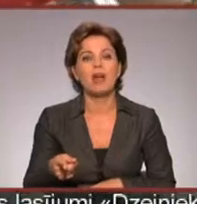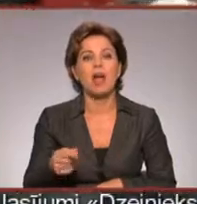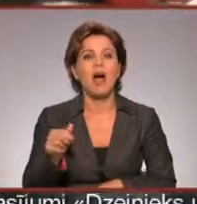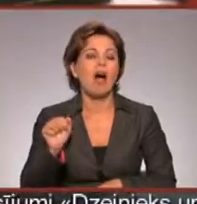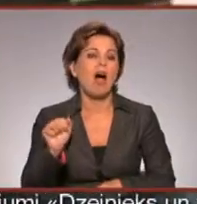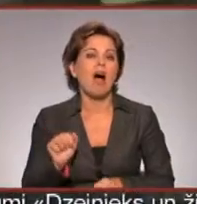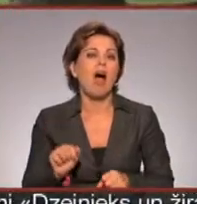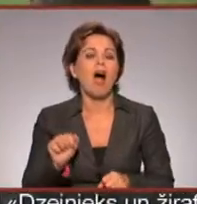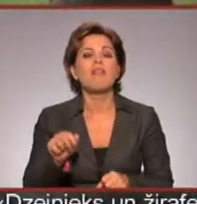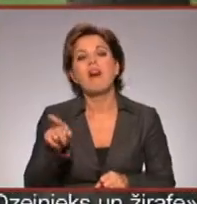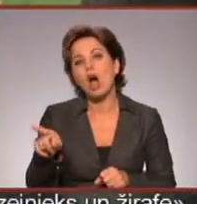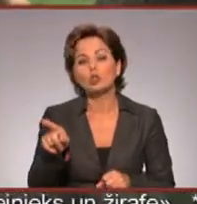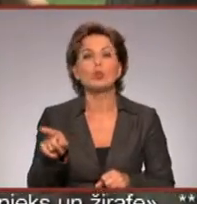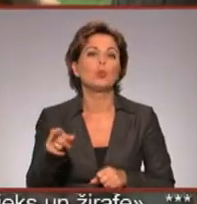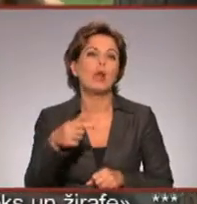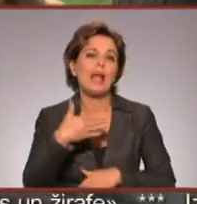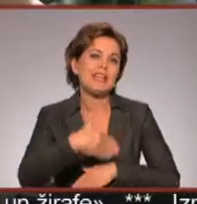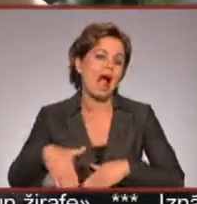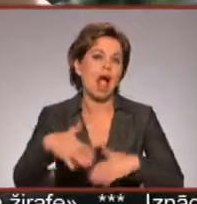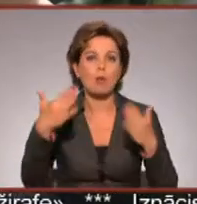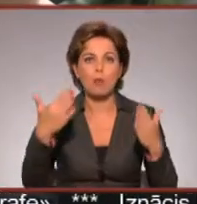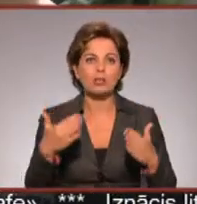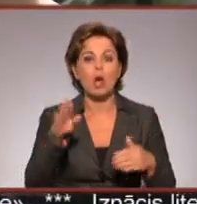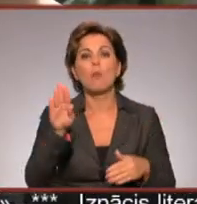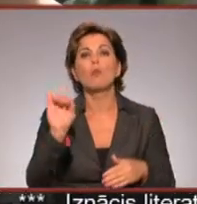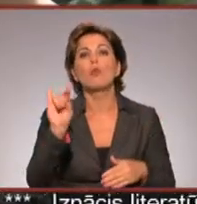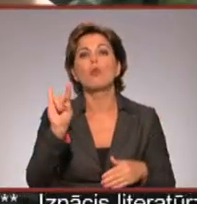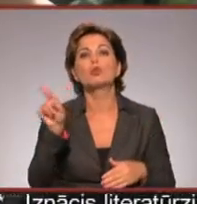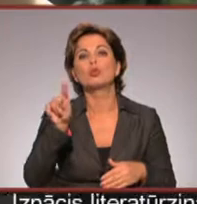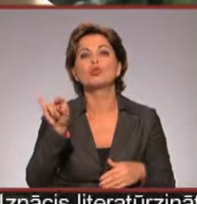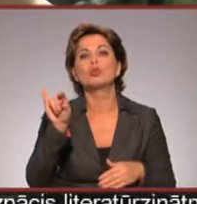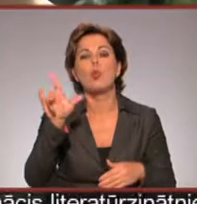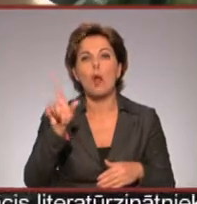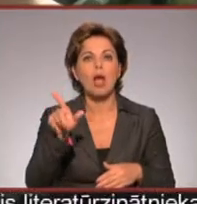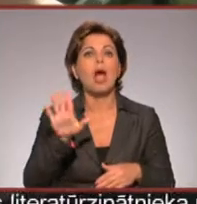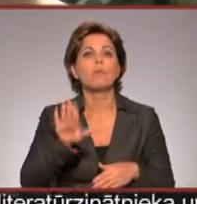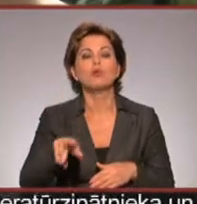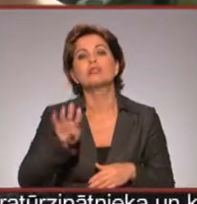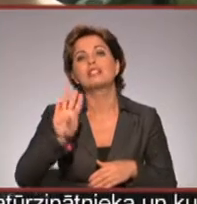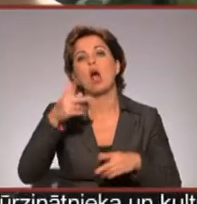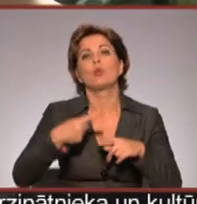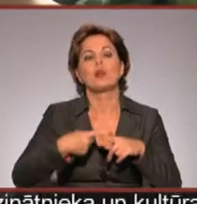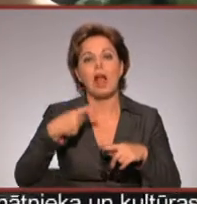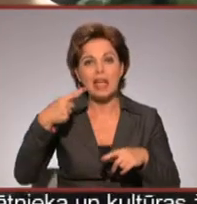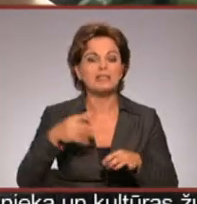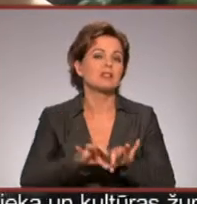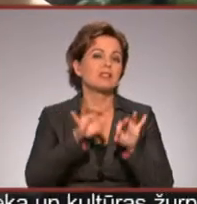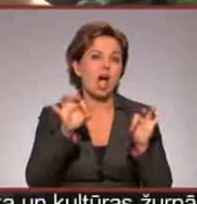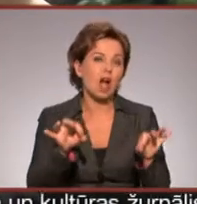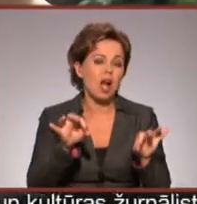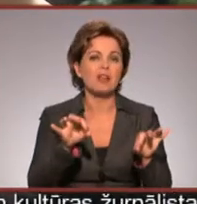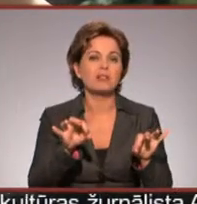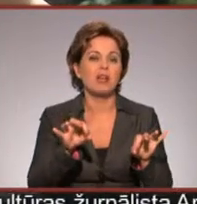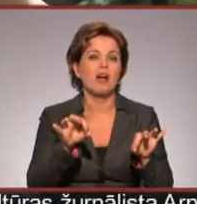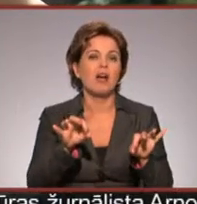šī gada Ielu mūzikas pasākums mums ar Interu Busulu kopā būs, ja nemaldos, 4. Un sākās viņš ļoti